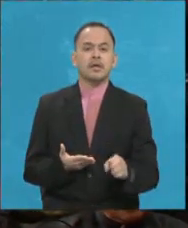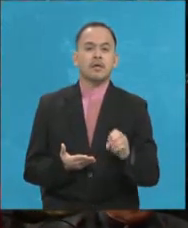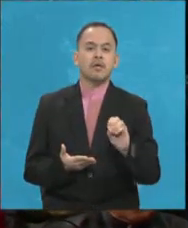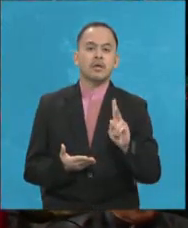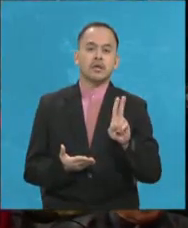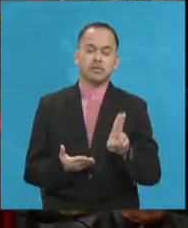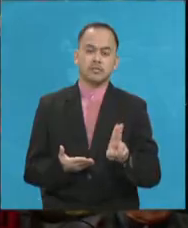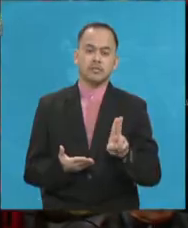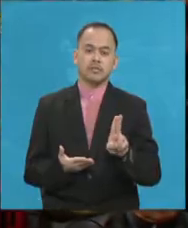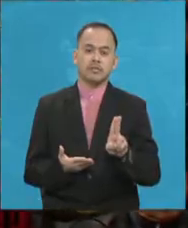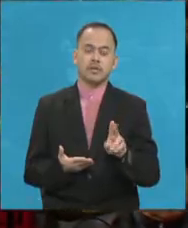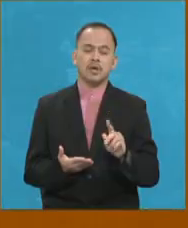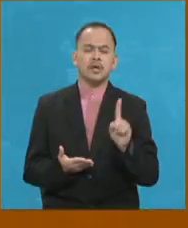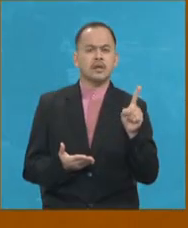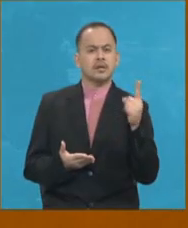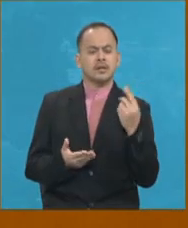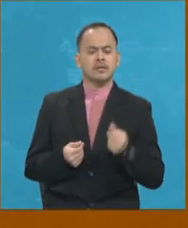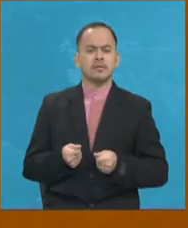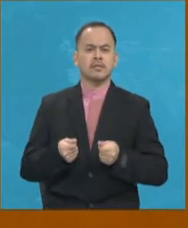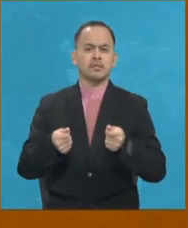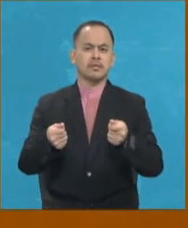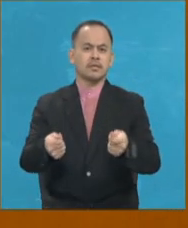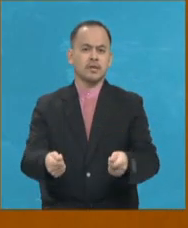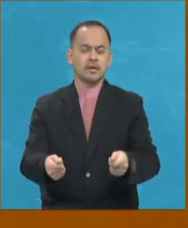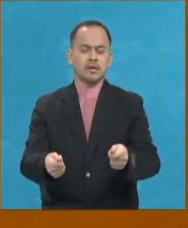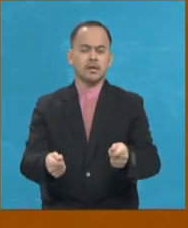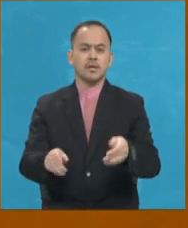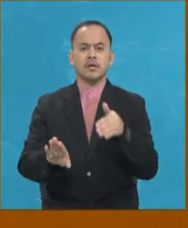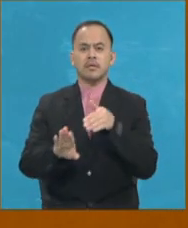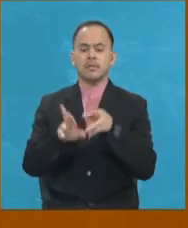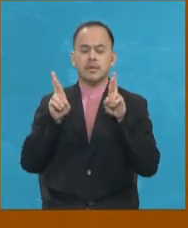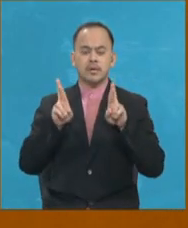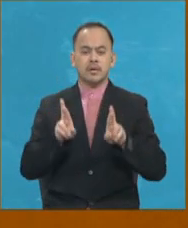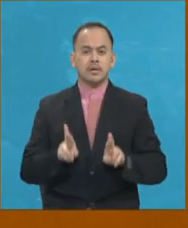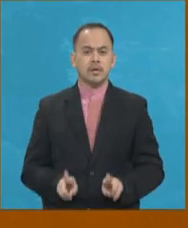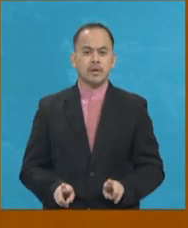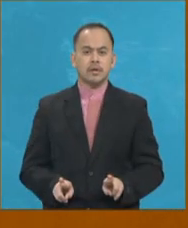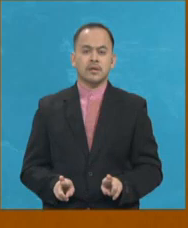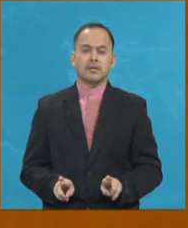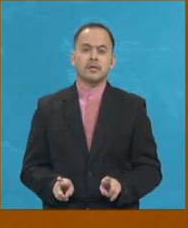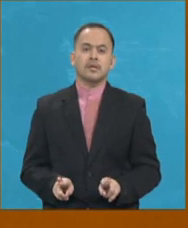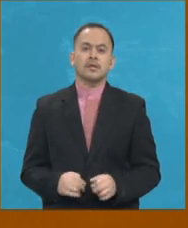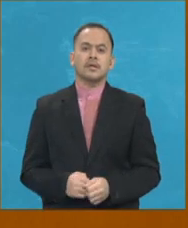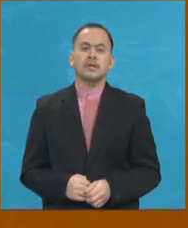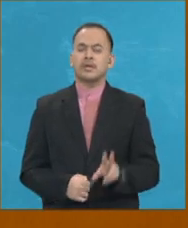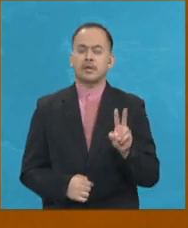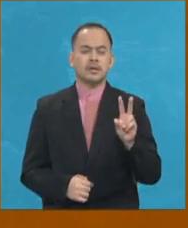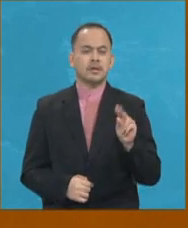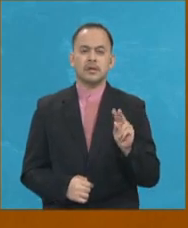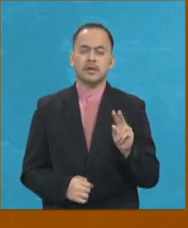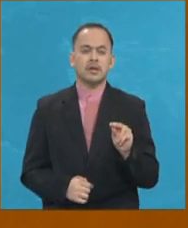hanya akan diberikan kepada rakyat dan penduduk tetap yang tidak